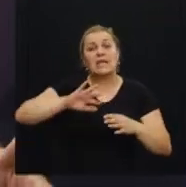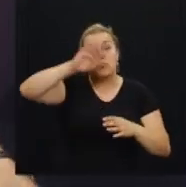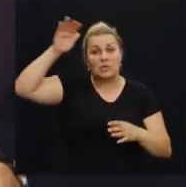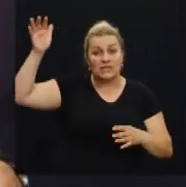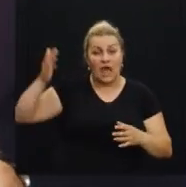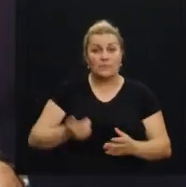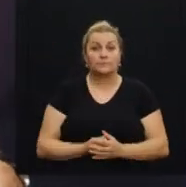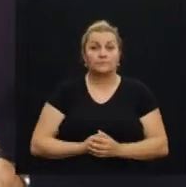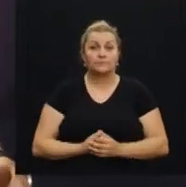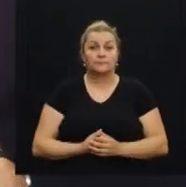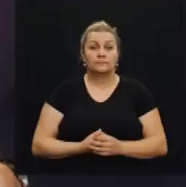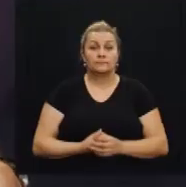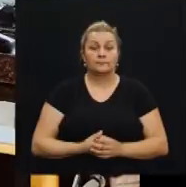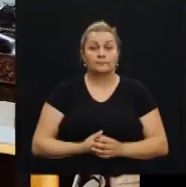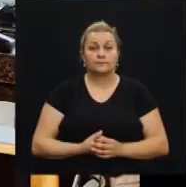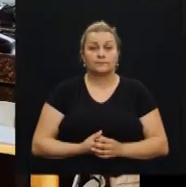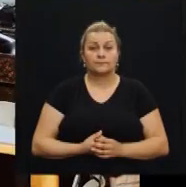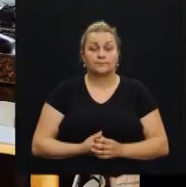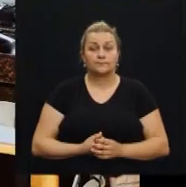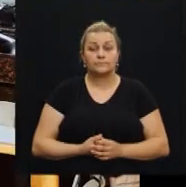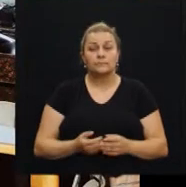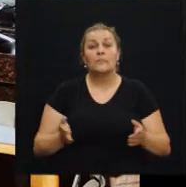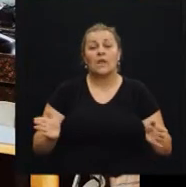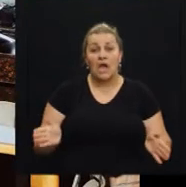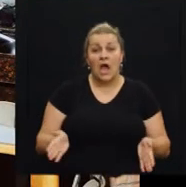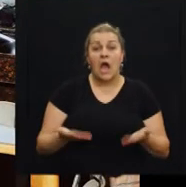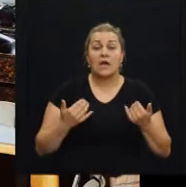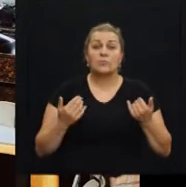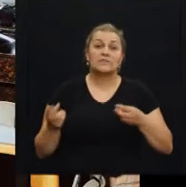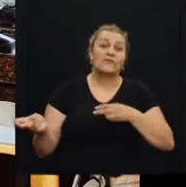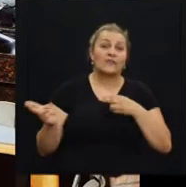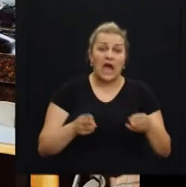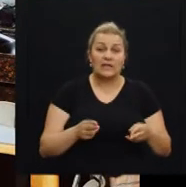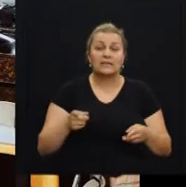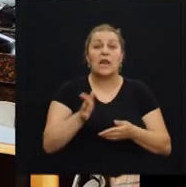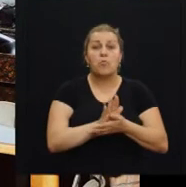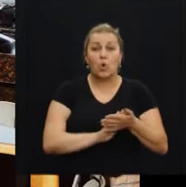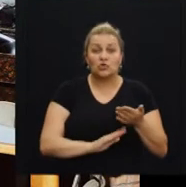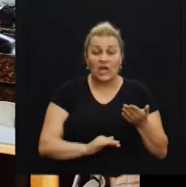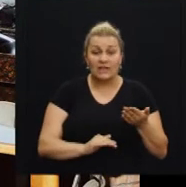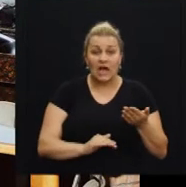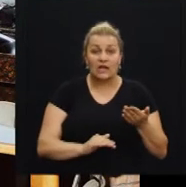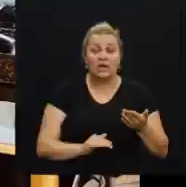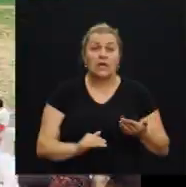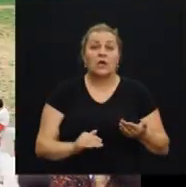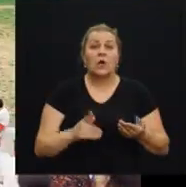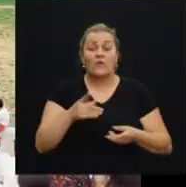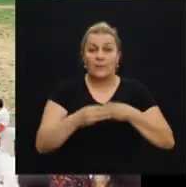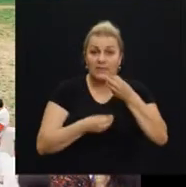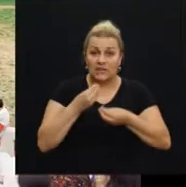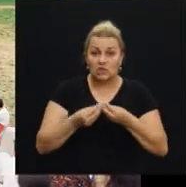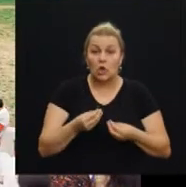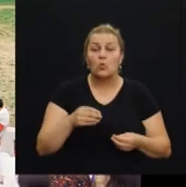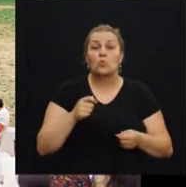sa brda kao uniform. Da, ajmo se vratiti na sami početak satniče priče. Rekli